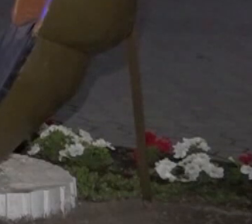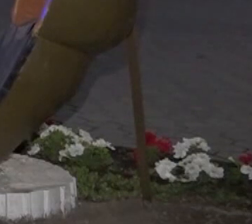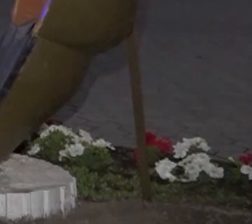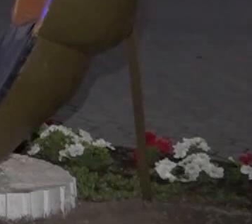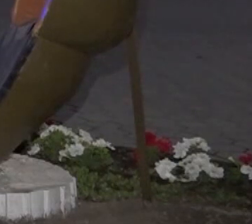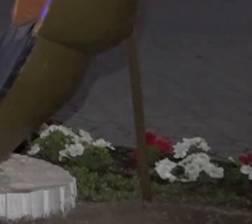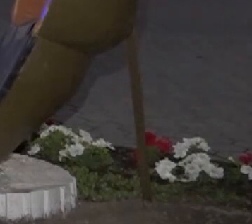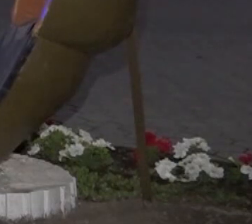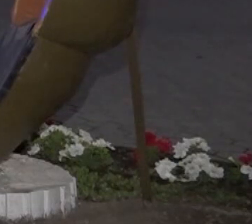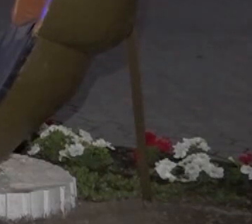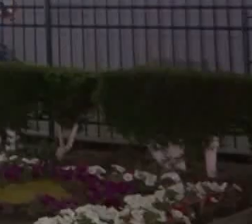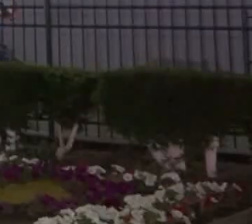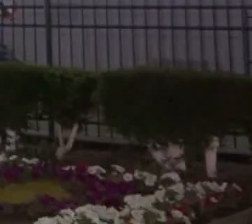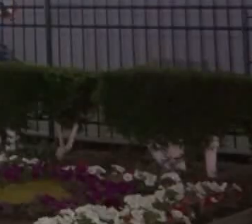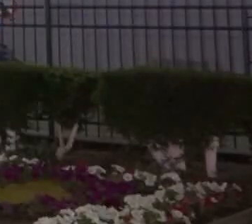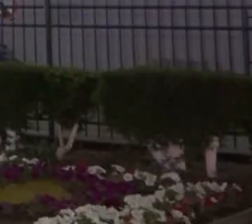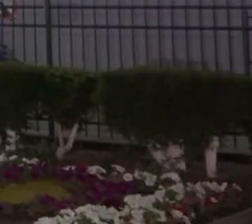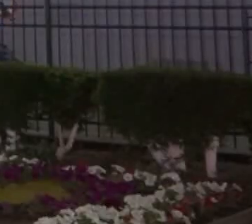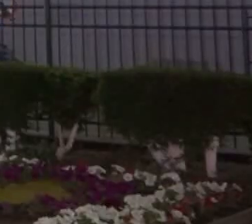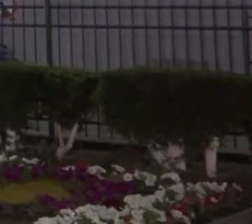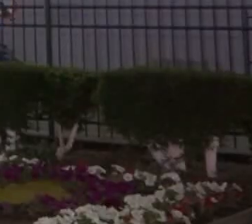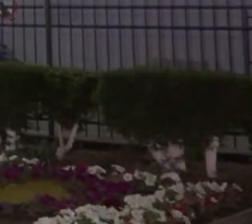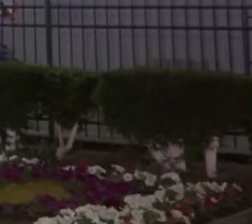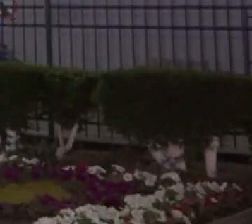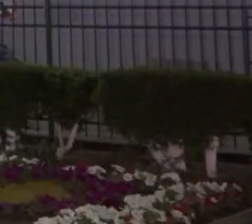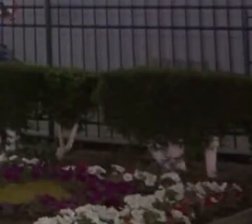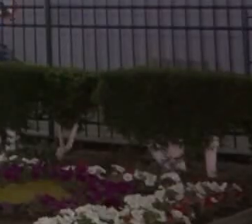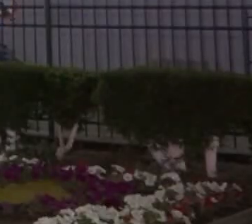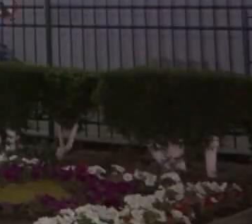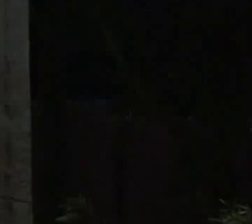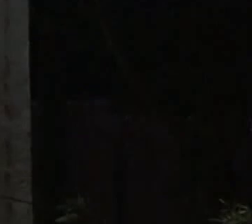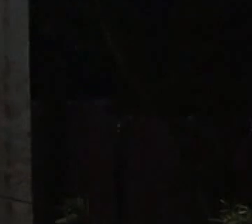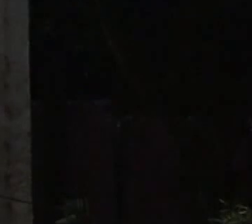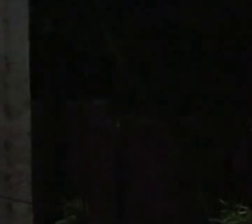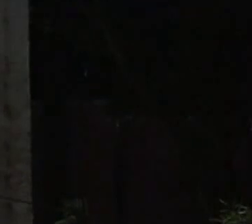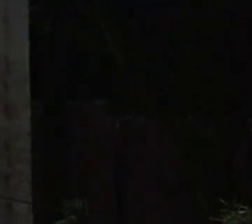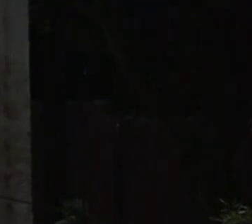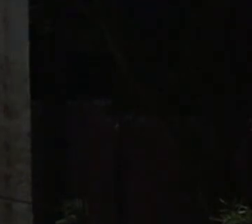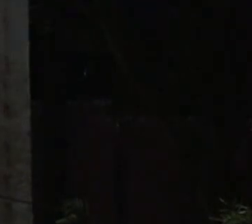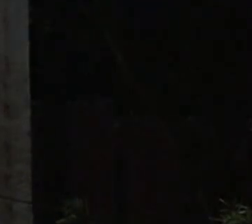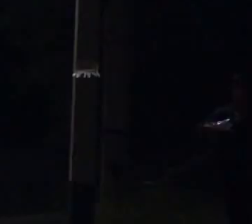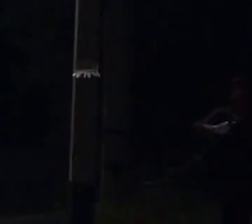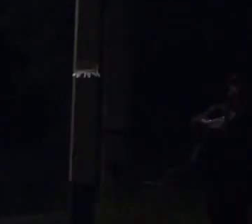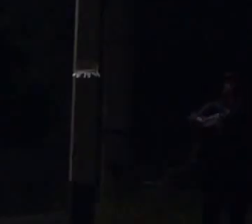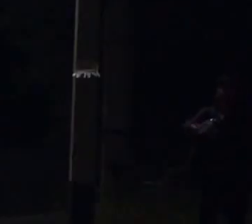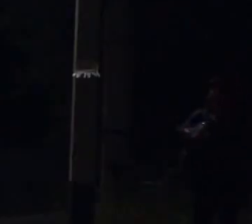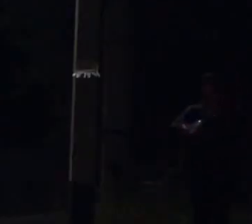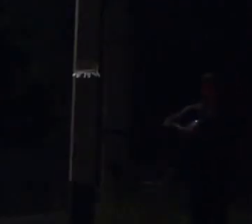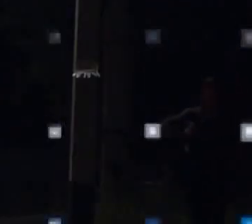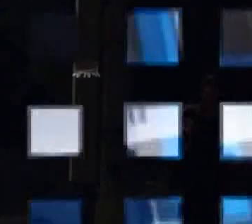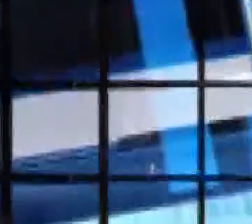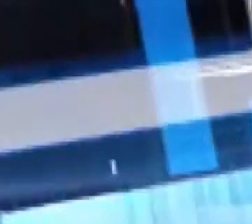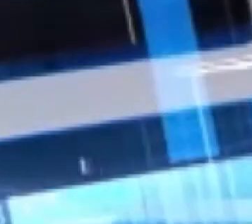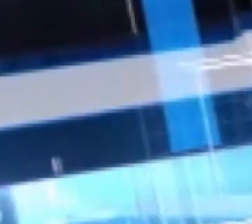В семье ведутся работы по установке уличного освещения. Особое внимание уделяется освещению подъездных путей к школам и детским